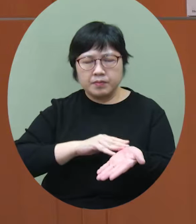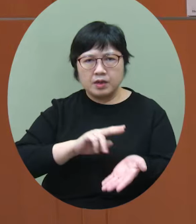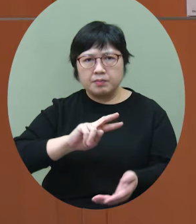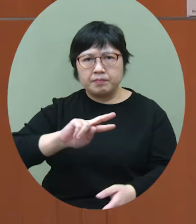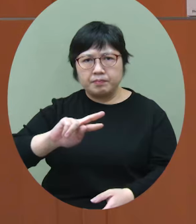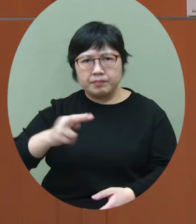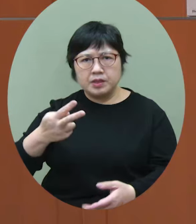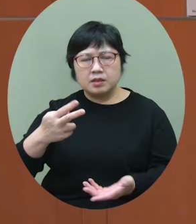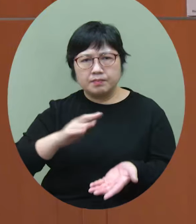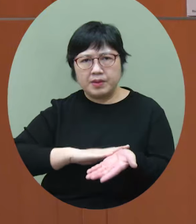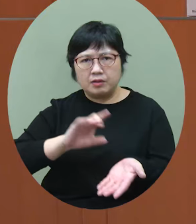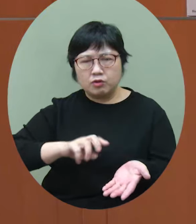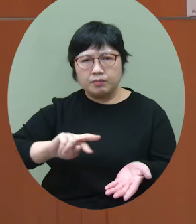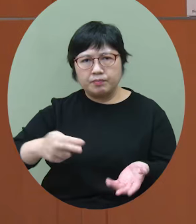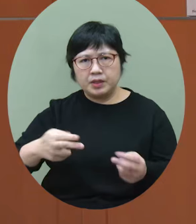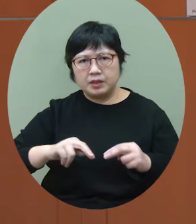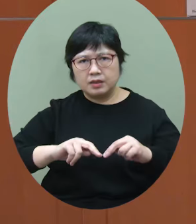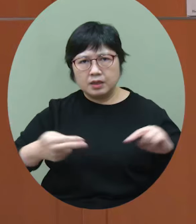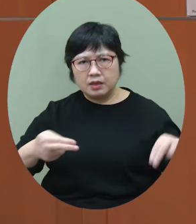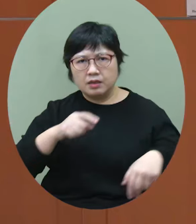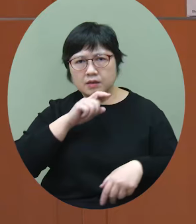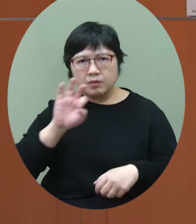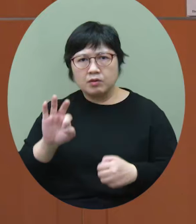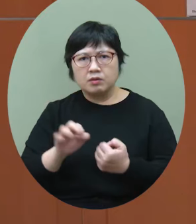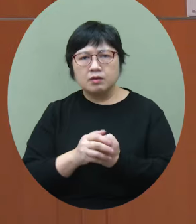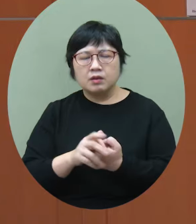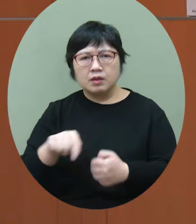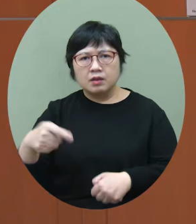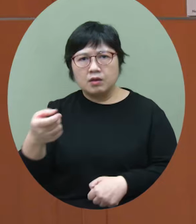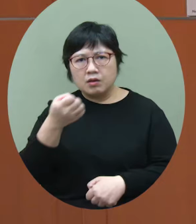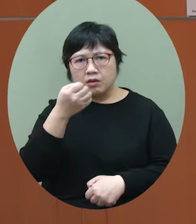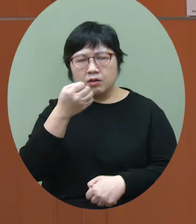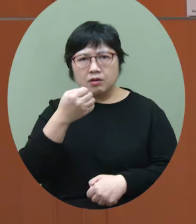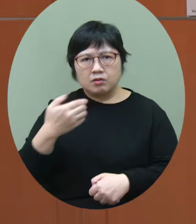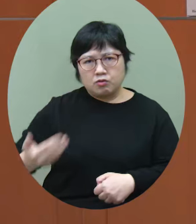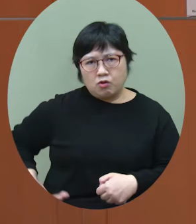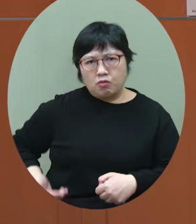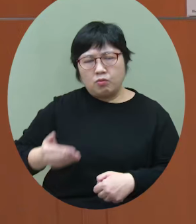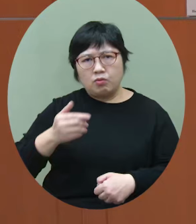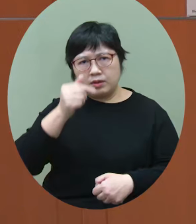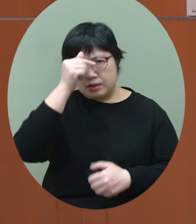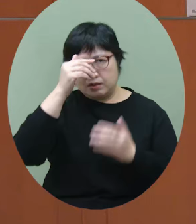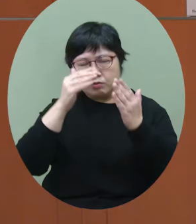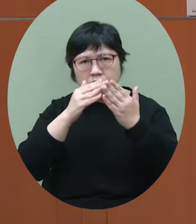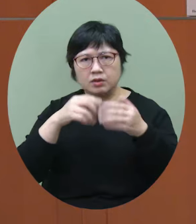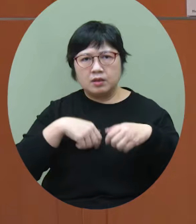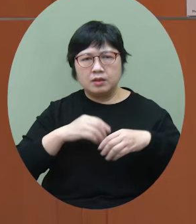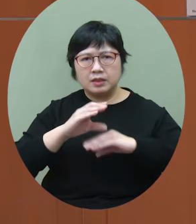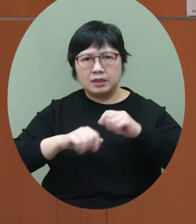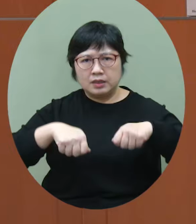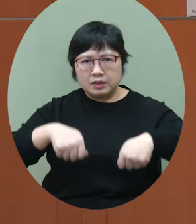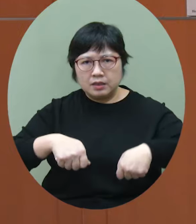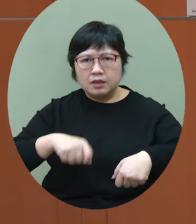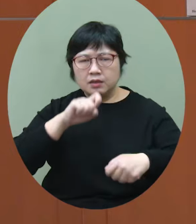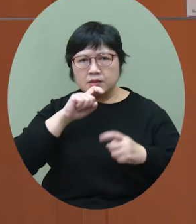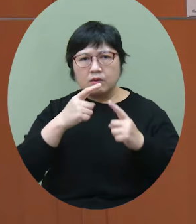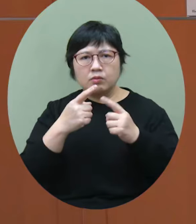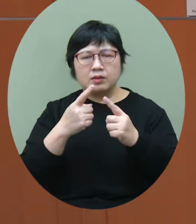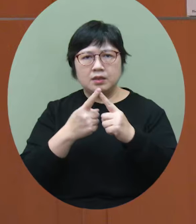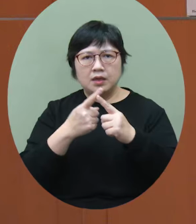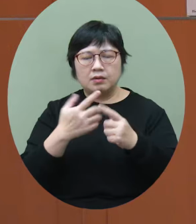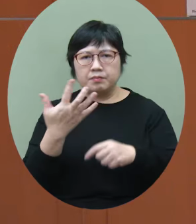因咧？第二方面就係想問翻廣華醫院地盤嘅。咁剛才提及有5工友去染病啦，咁佢哋